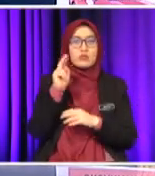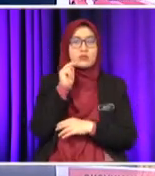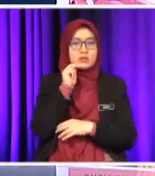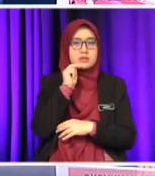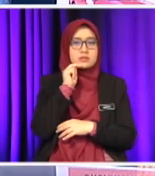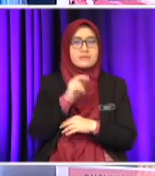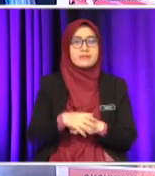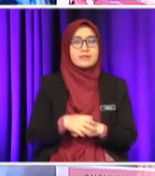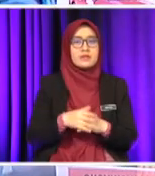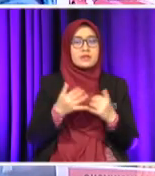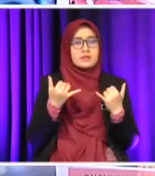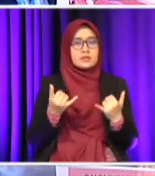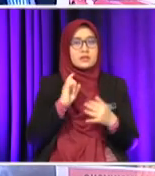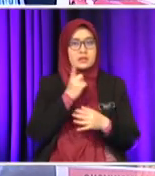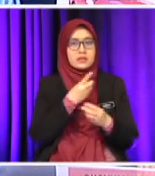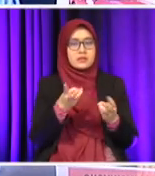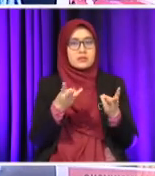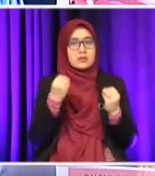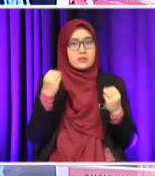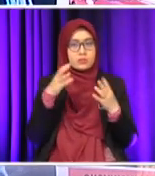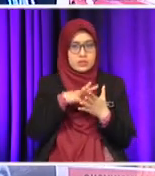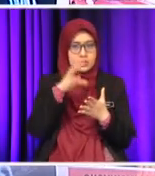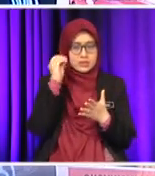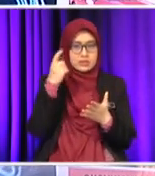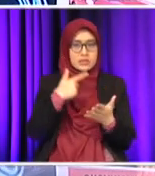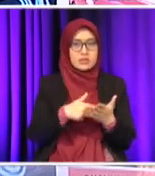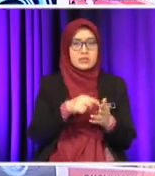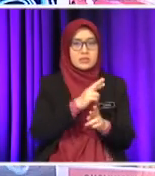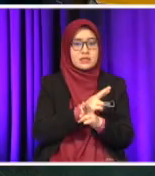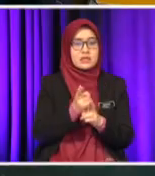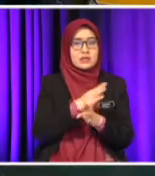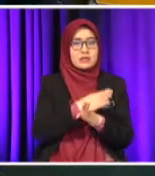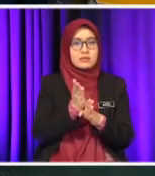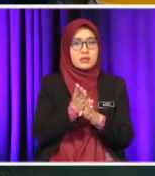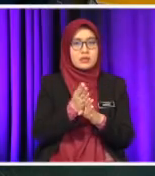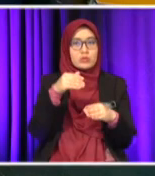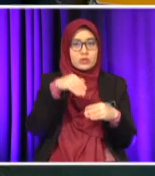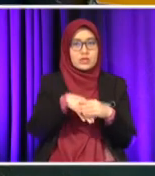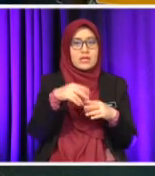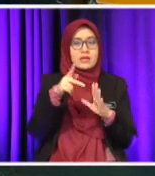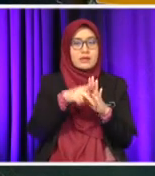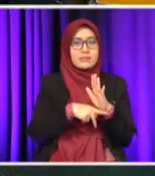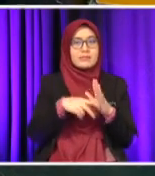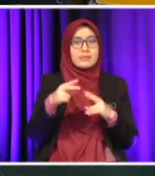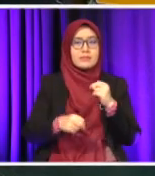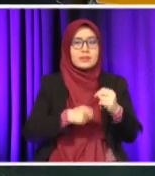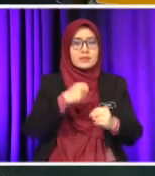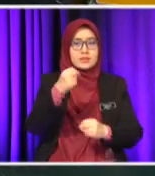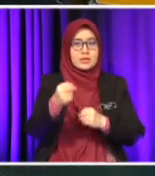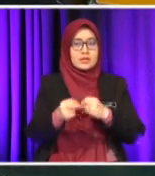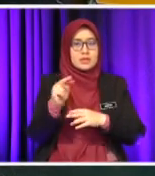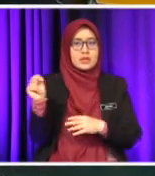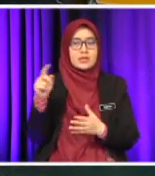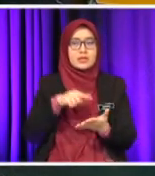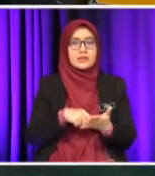yang ada di dalam mereka bentuk dalam perniagaan nih baik tadi di